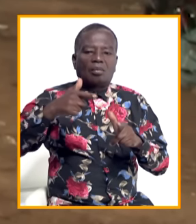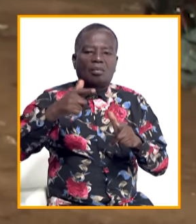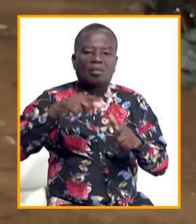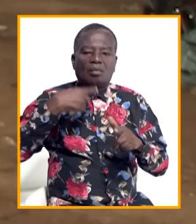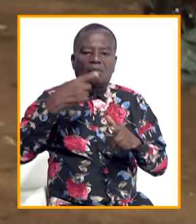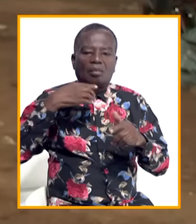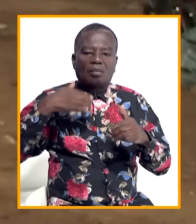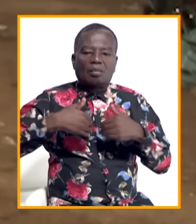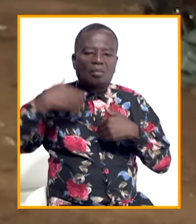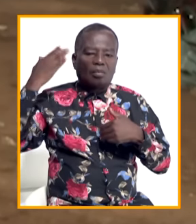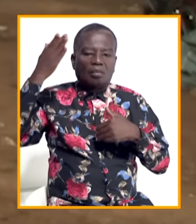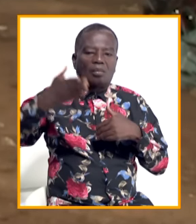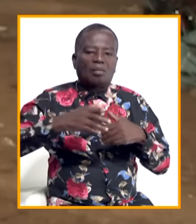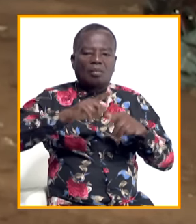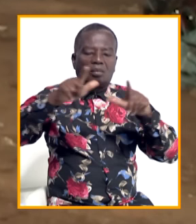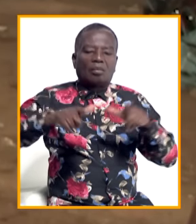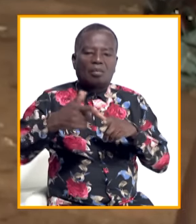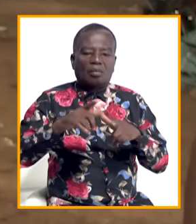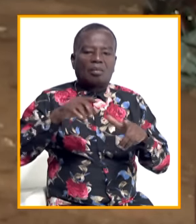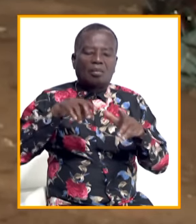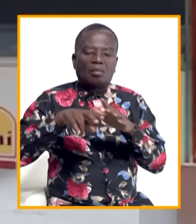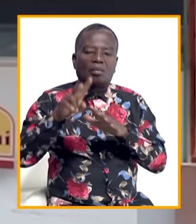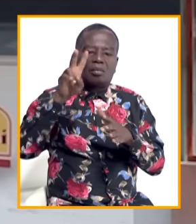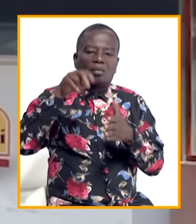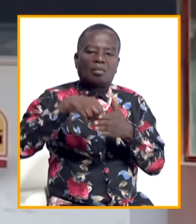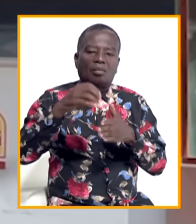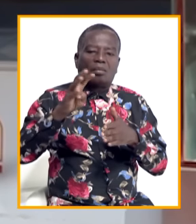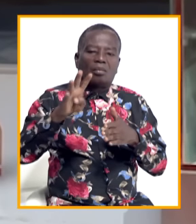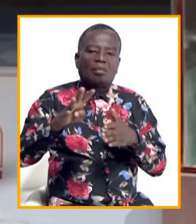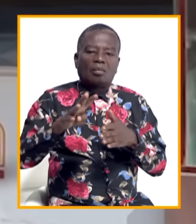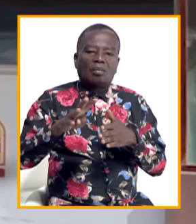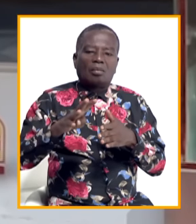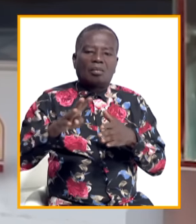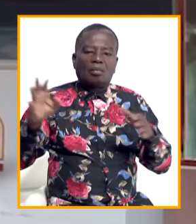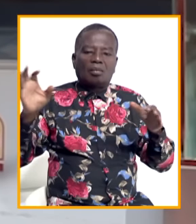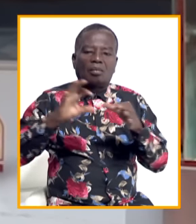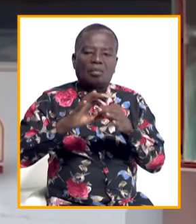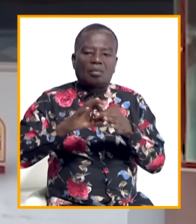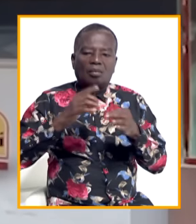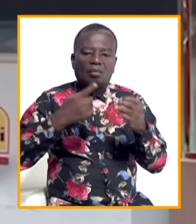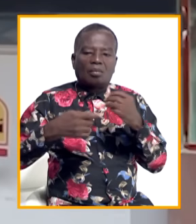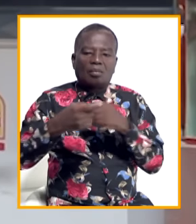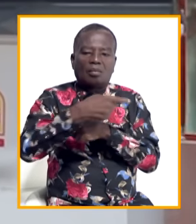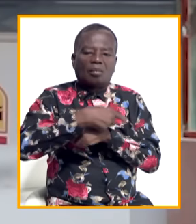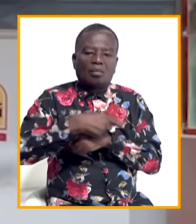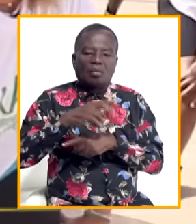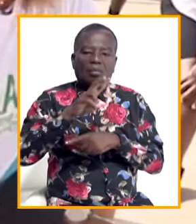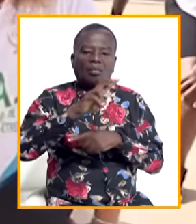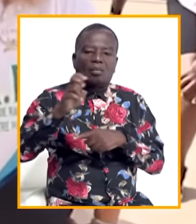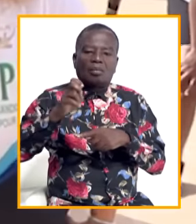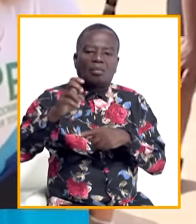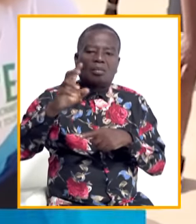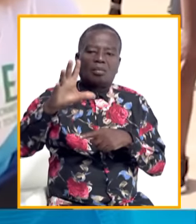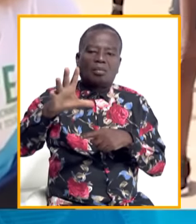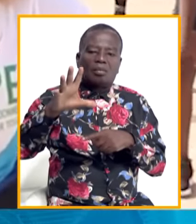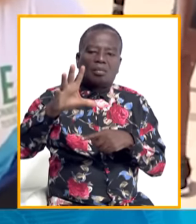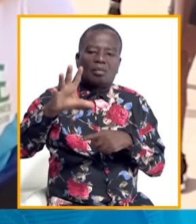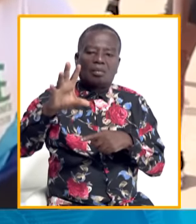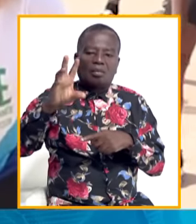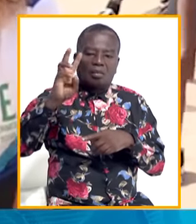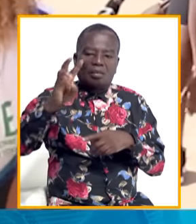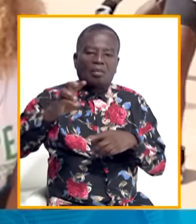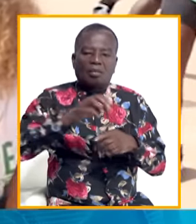aura lieu notamment en mi-juin 2024 à Mans. La FIRAP, c'est aujourd'hui 256 ligues, 52 clubs